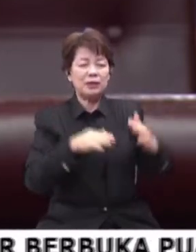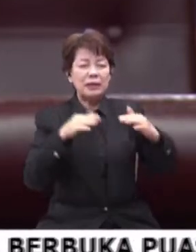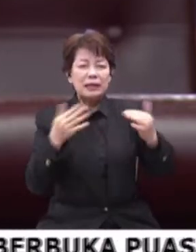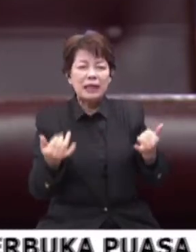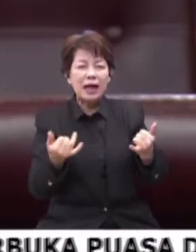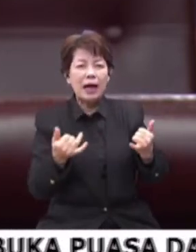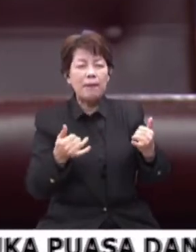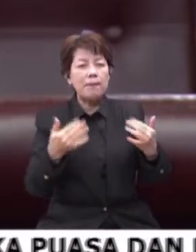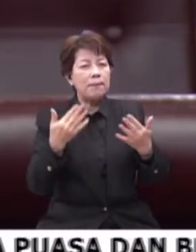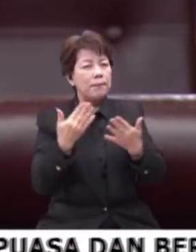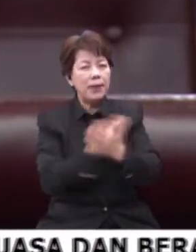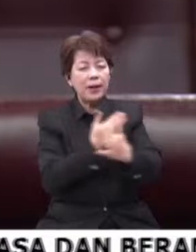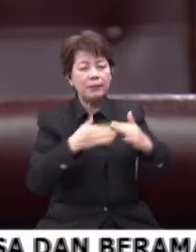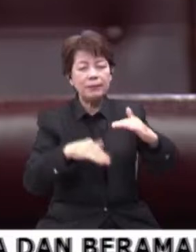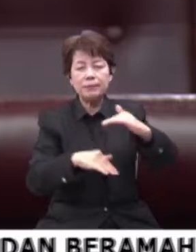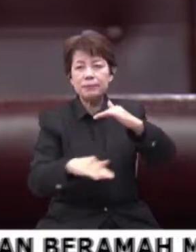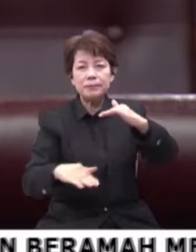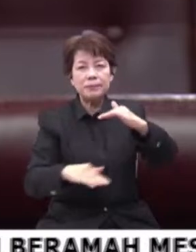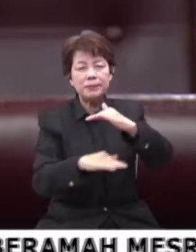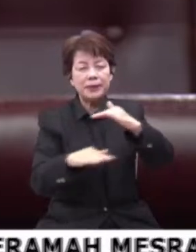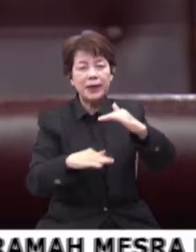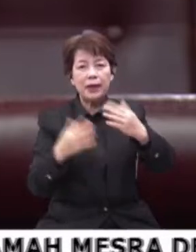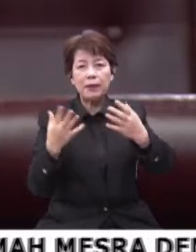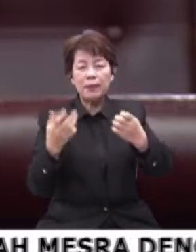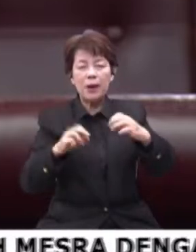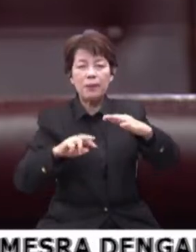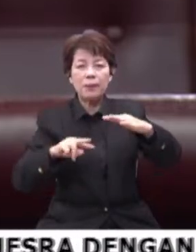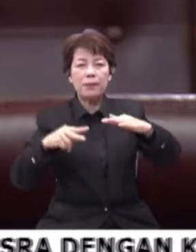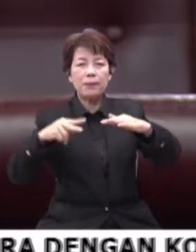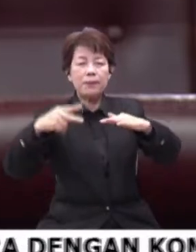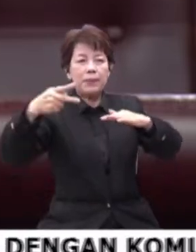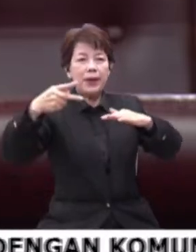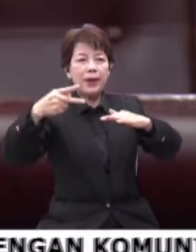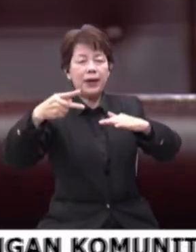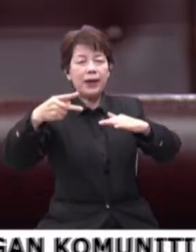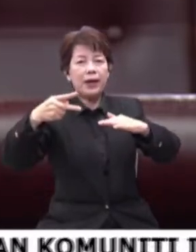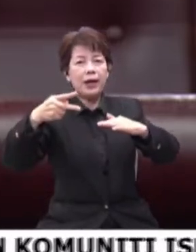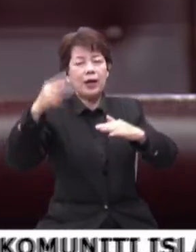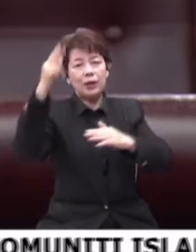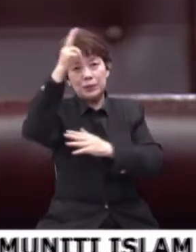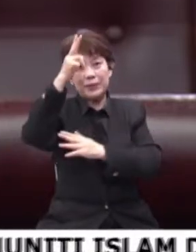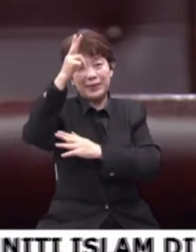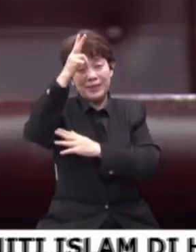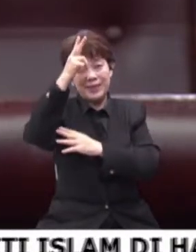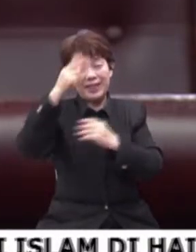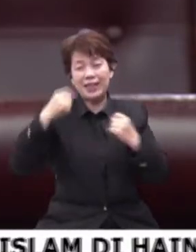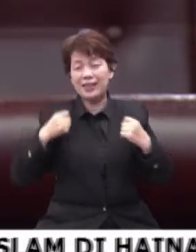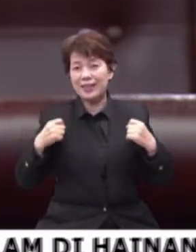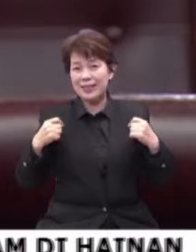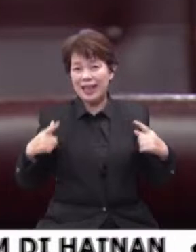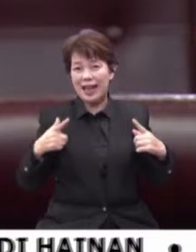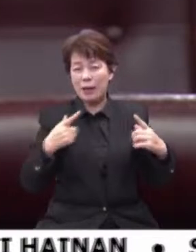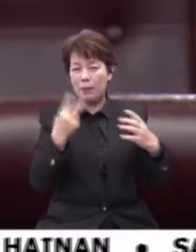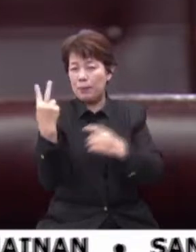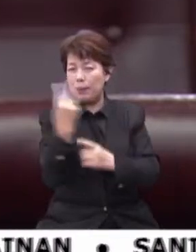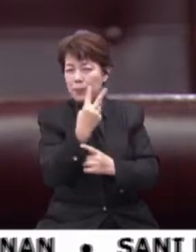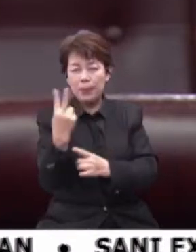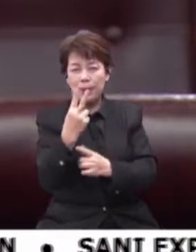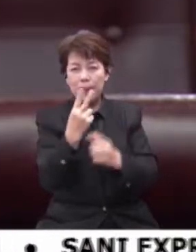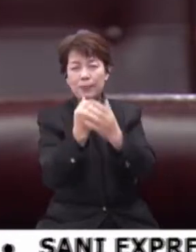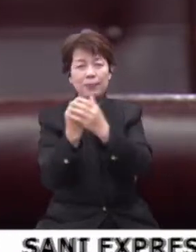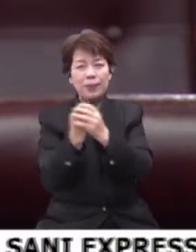tetapi secara agresif sekarang ini pihak swasta dan kerajaan bersama untuk ke arah baja opening ataupun